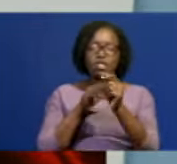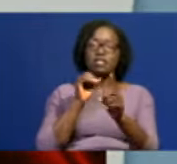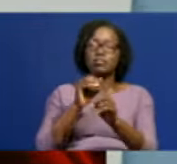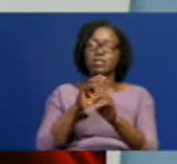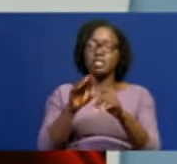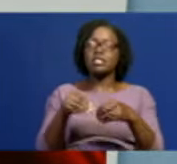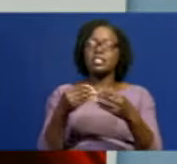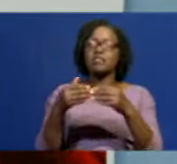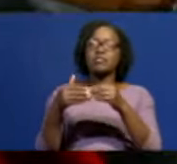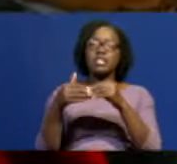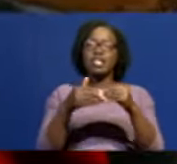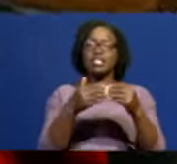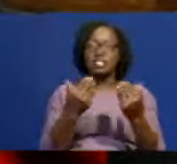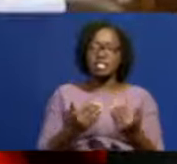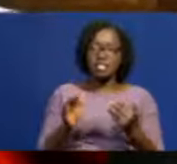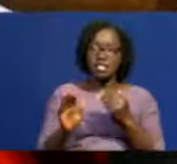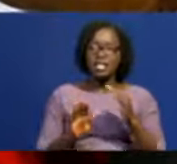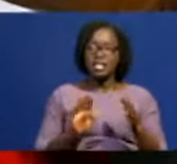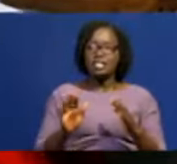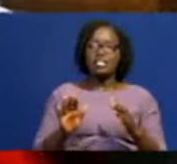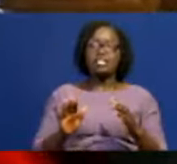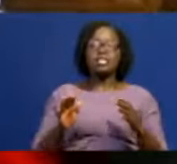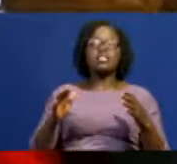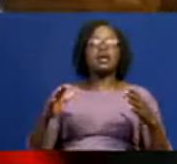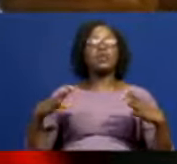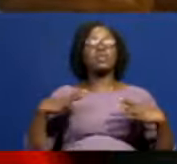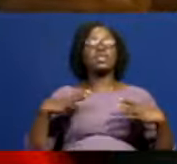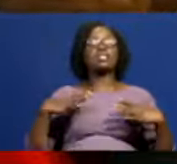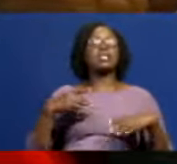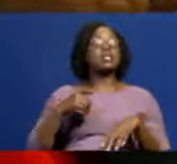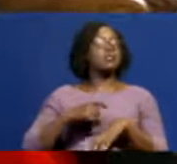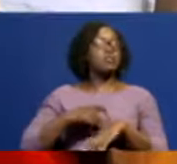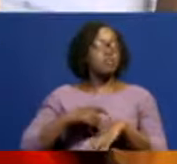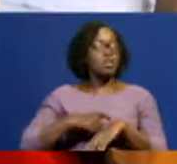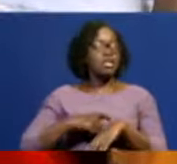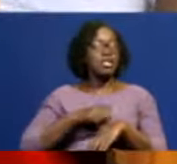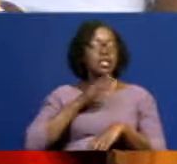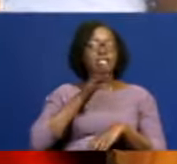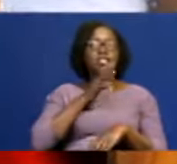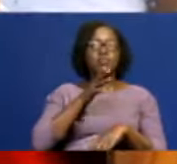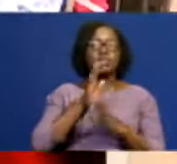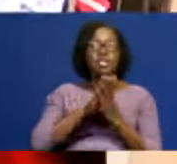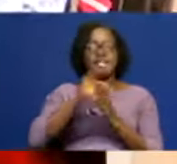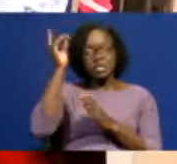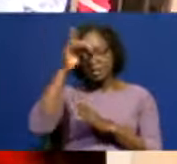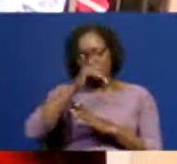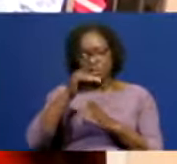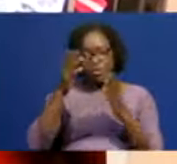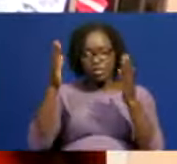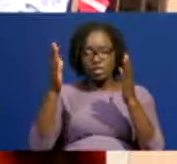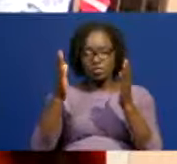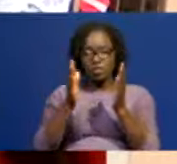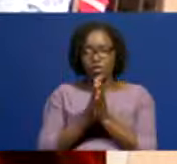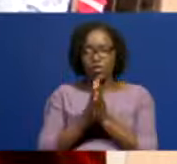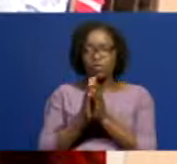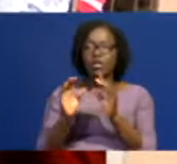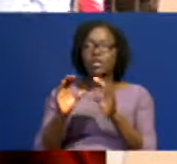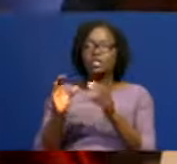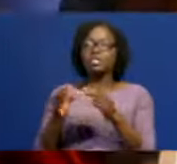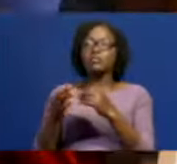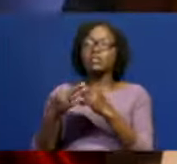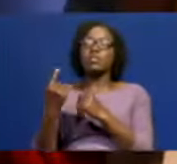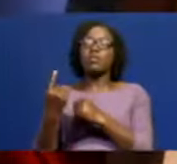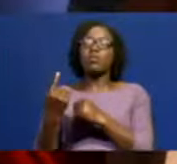providing guidance to their children during the long holiday period. Speaking during a graduation ceremony of a cohort of 81